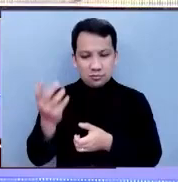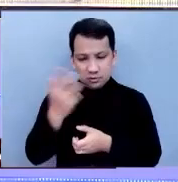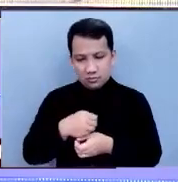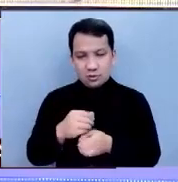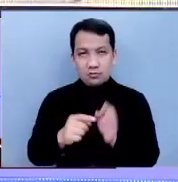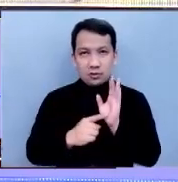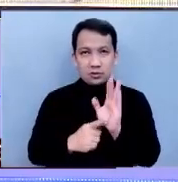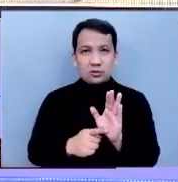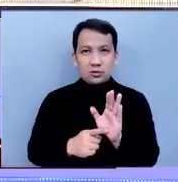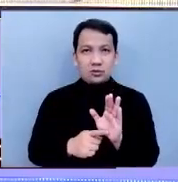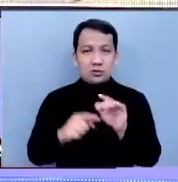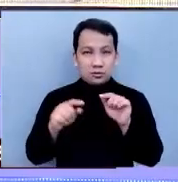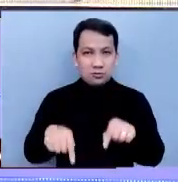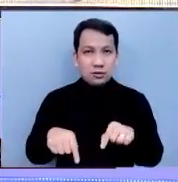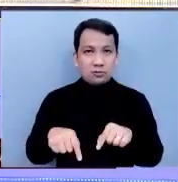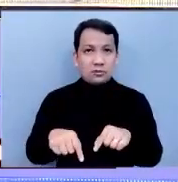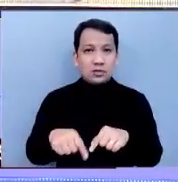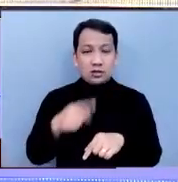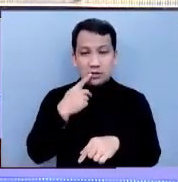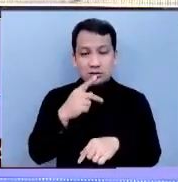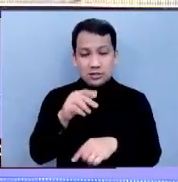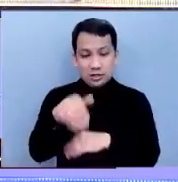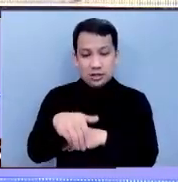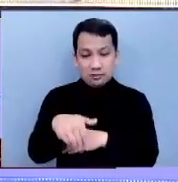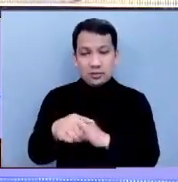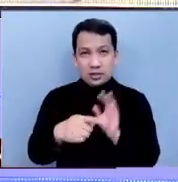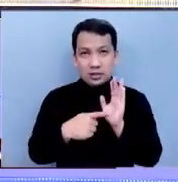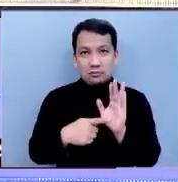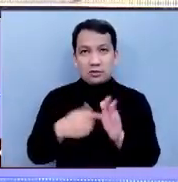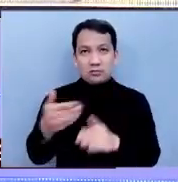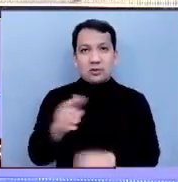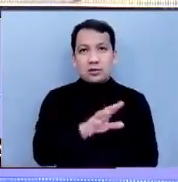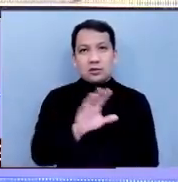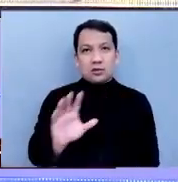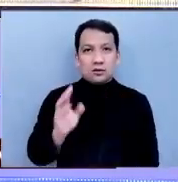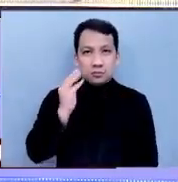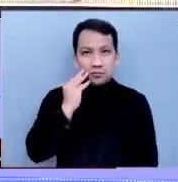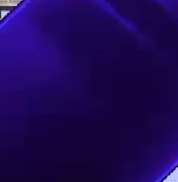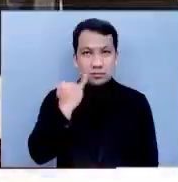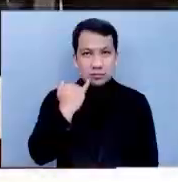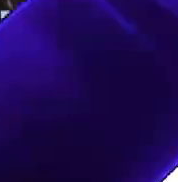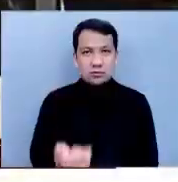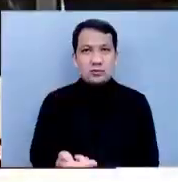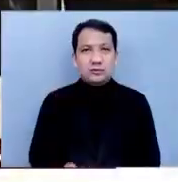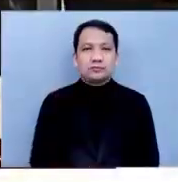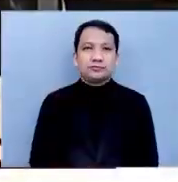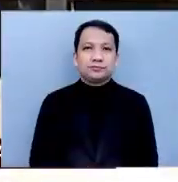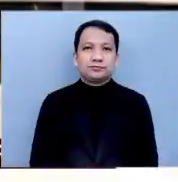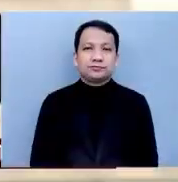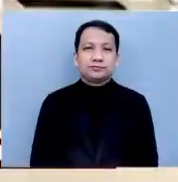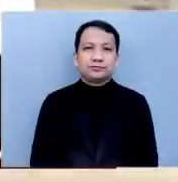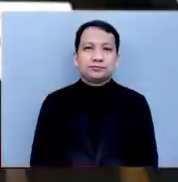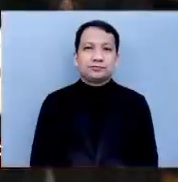palabas, lalo na sa prime time. Nasa frontline ng balitang yan, si MJ Marfori.